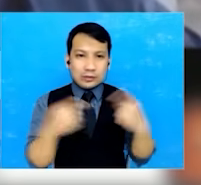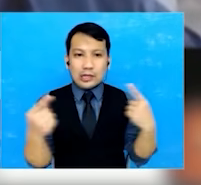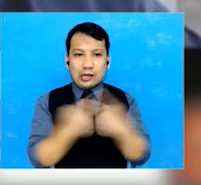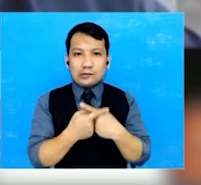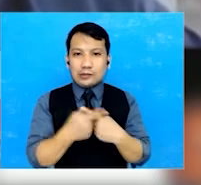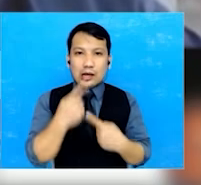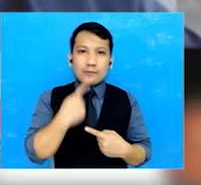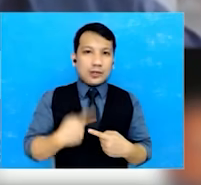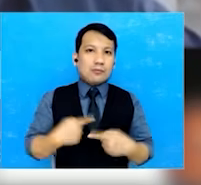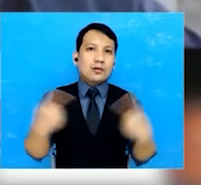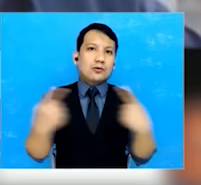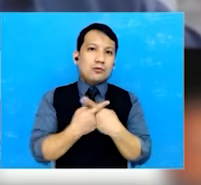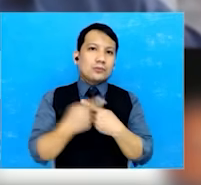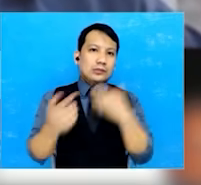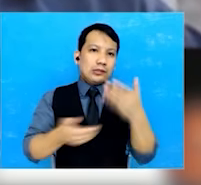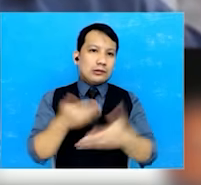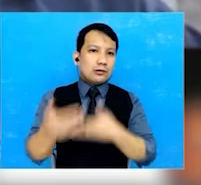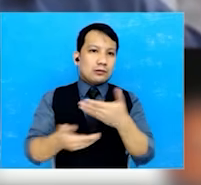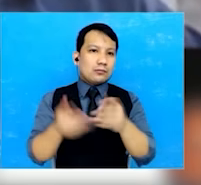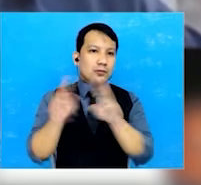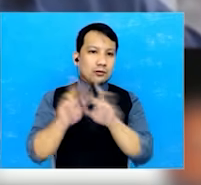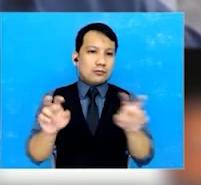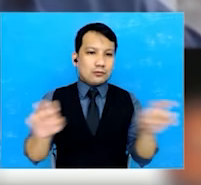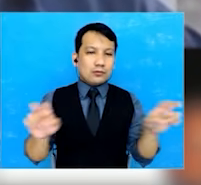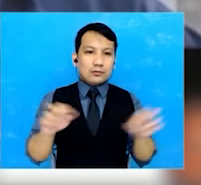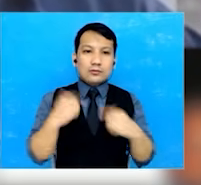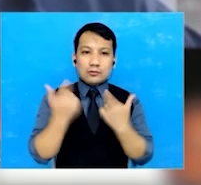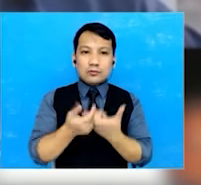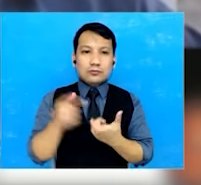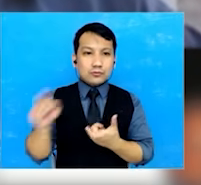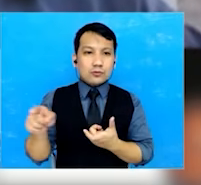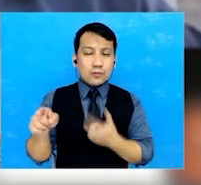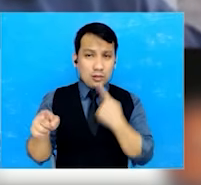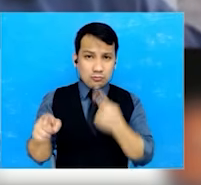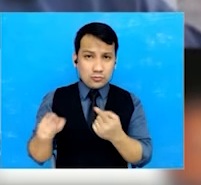the inspection group. So you admit na in these two